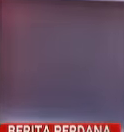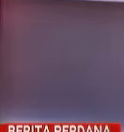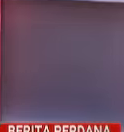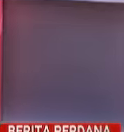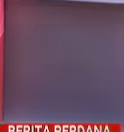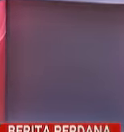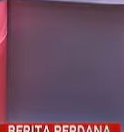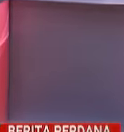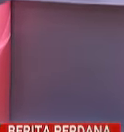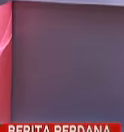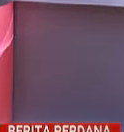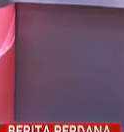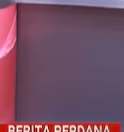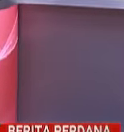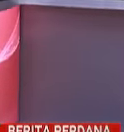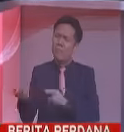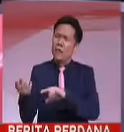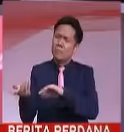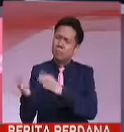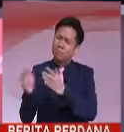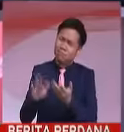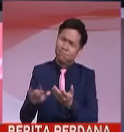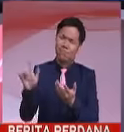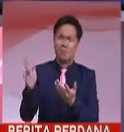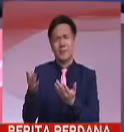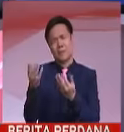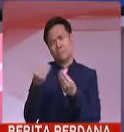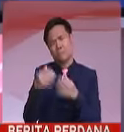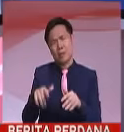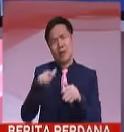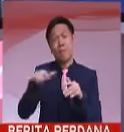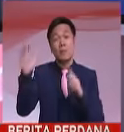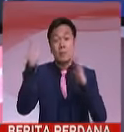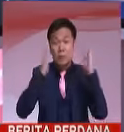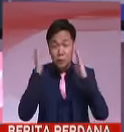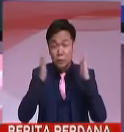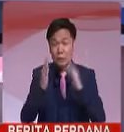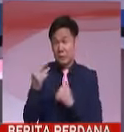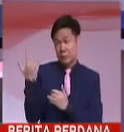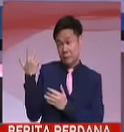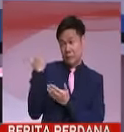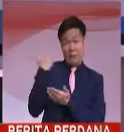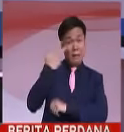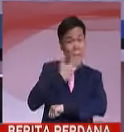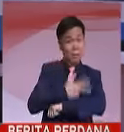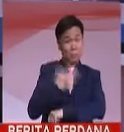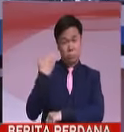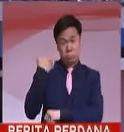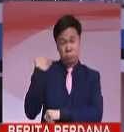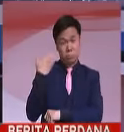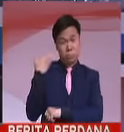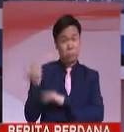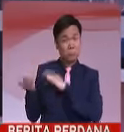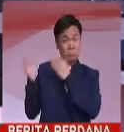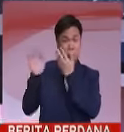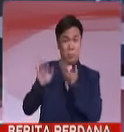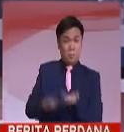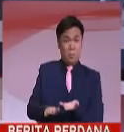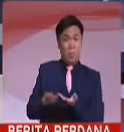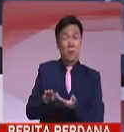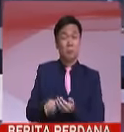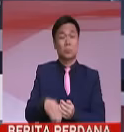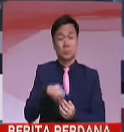satu lagi kehilangan besar kepada negara hanya tiga hari selepas negara kehilangan tokoh pendidikan dan ekonomi